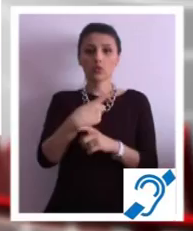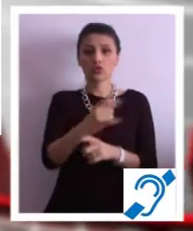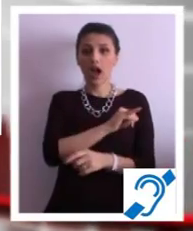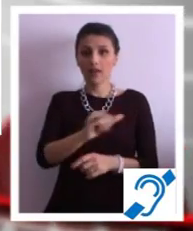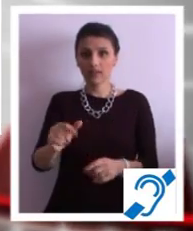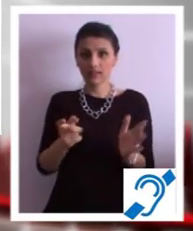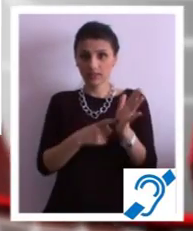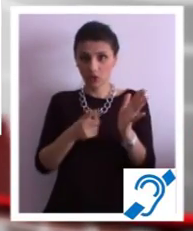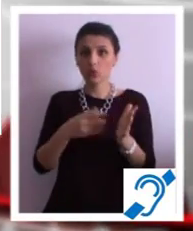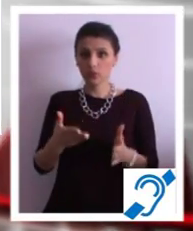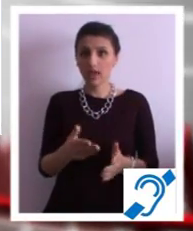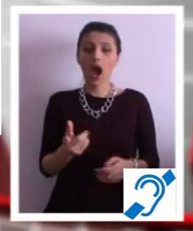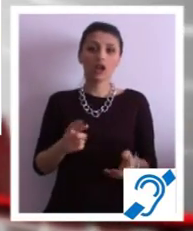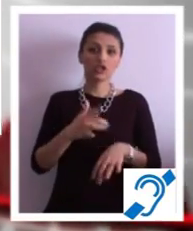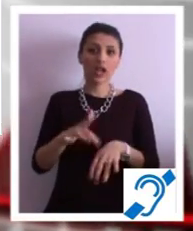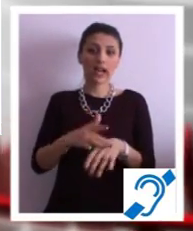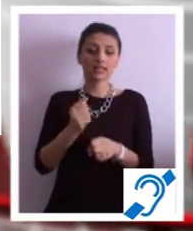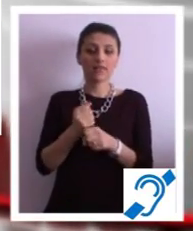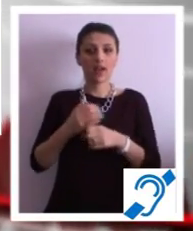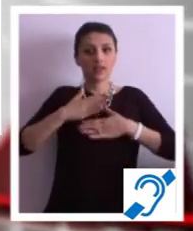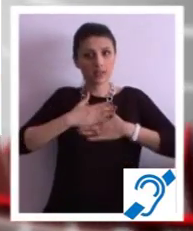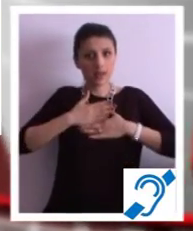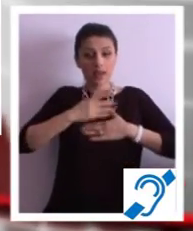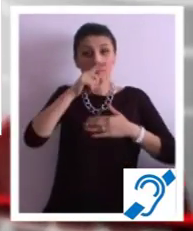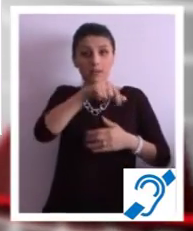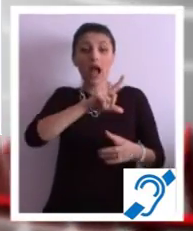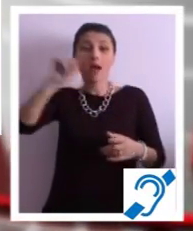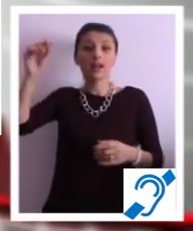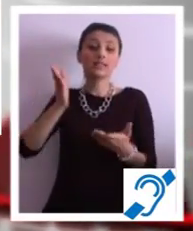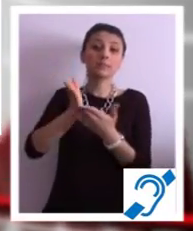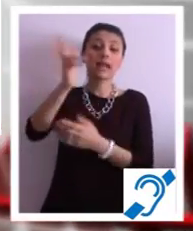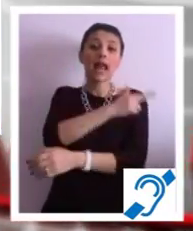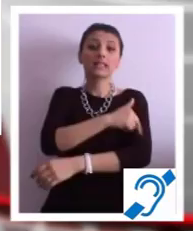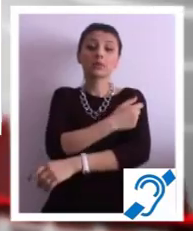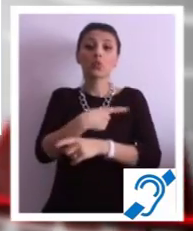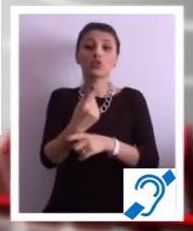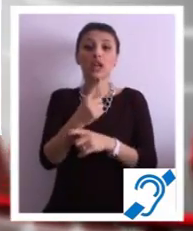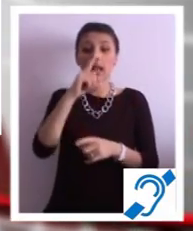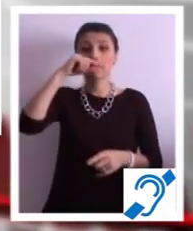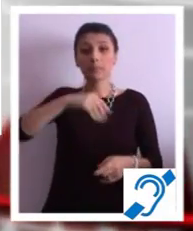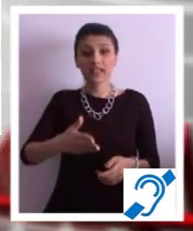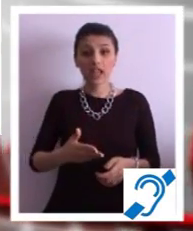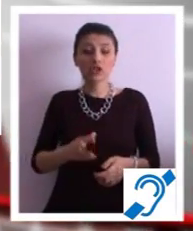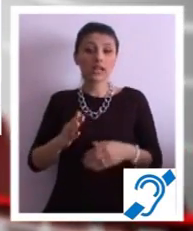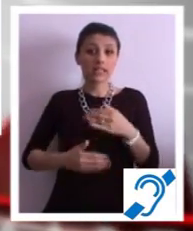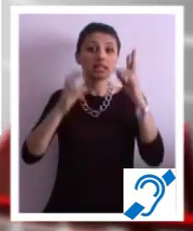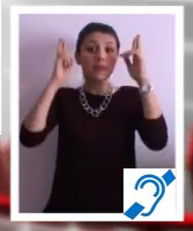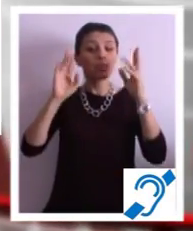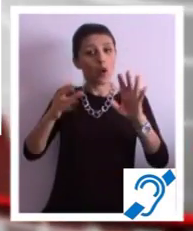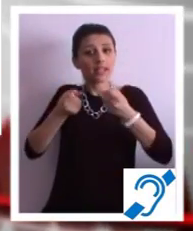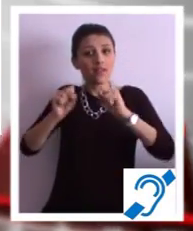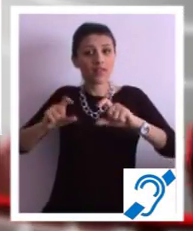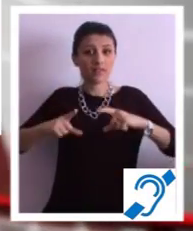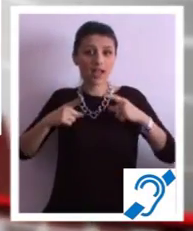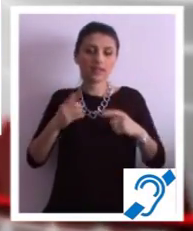mobilă, solicitat la fața locului, a încercat să-l stabilizeze pe bărbat și a plecat cu el spre unitatea de primiri urgențe a spitalului din Pitești, în speranța că îl mai